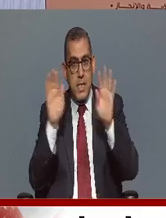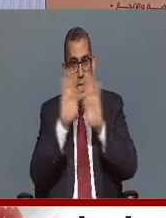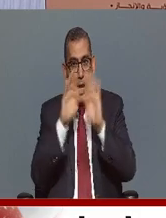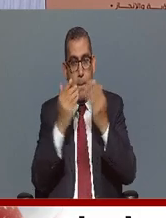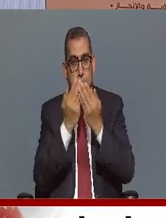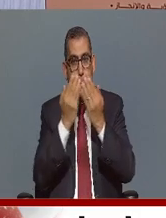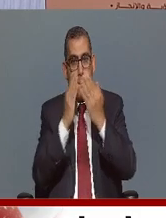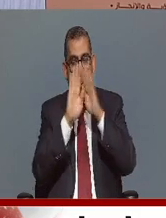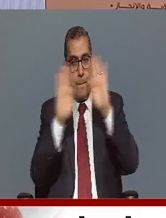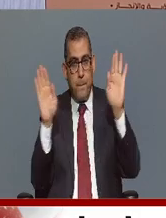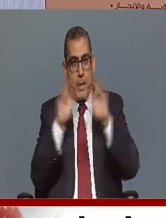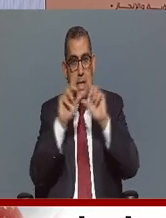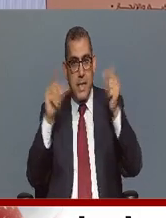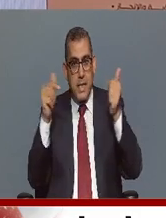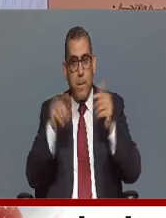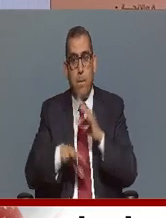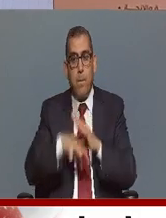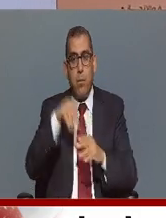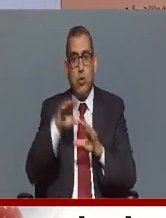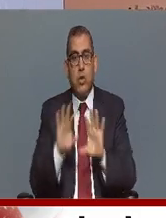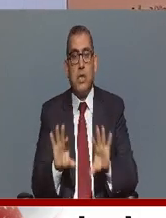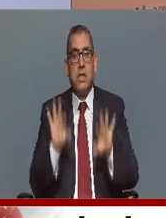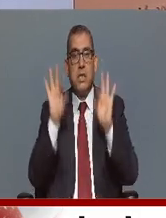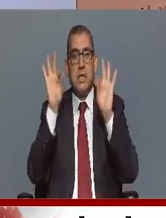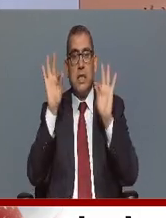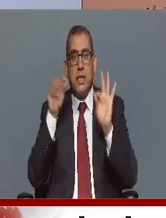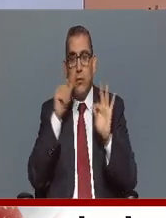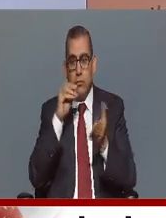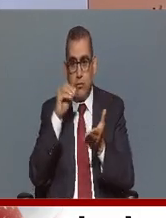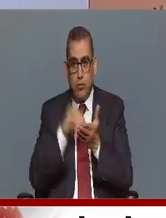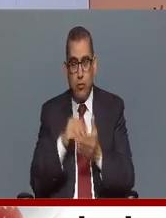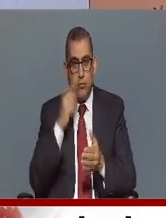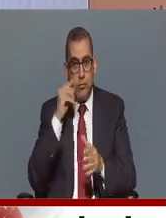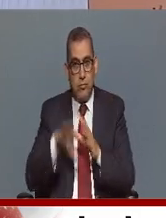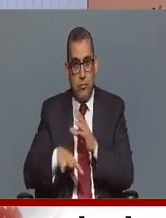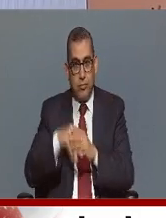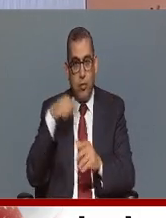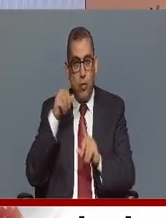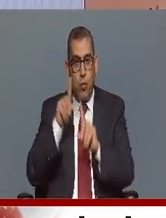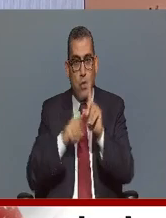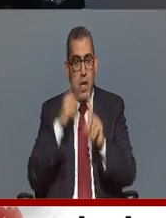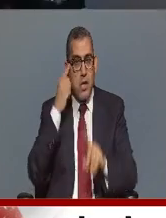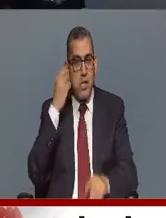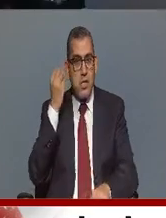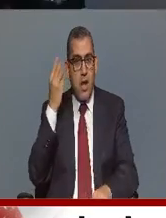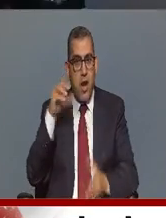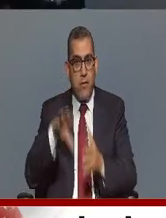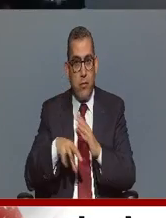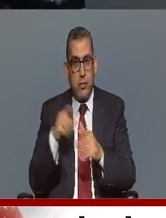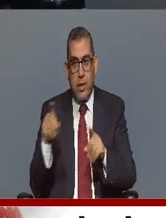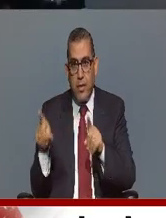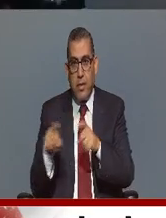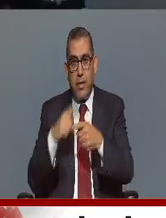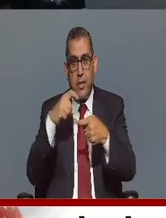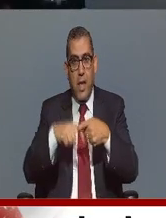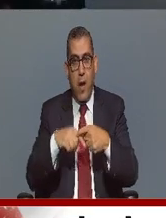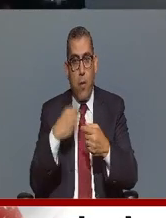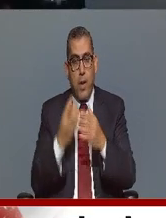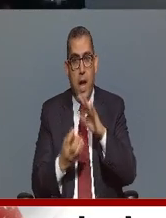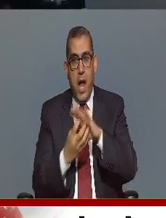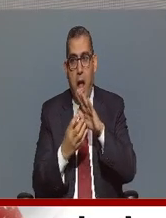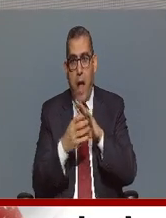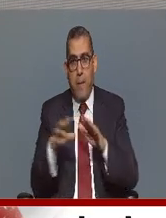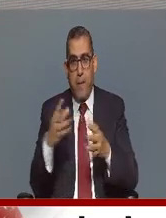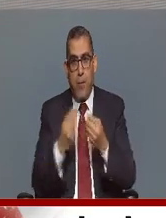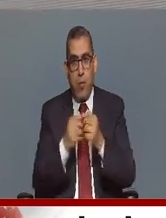بالمسرح، دي من المشاريع الجديدة اللي تمت إقامتها في وزارة الثقافة بالتعاون مع الجامعات،